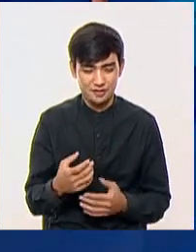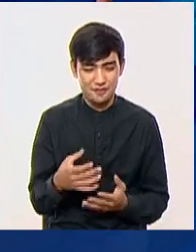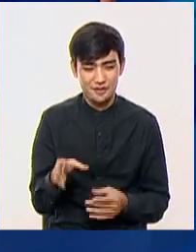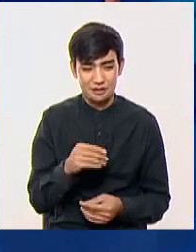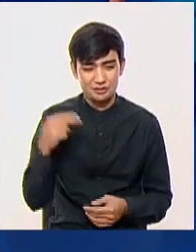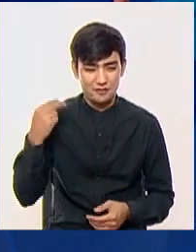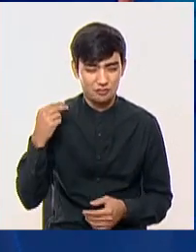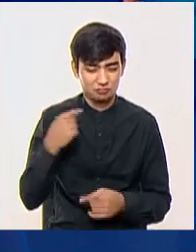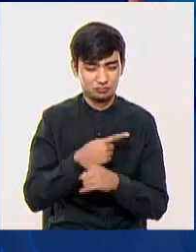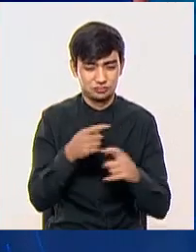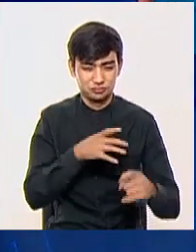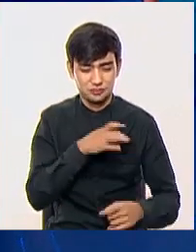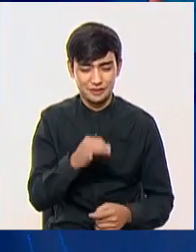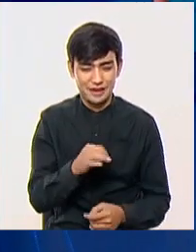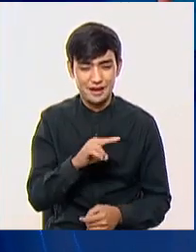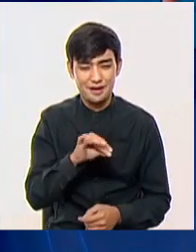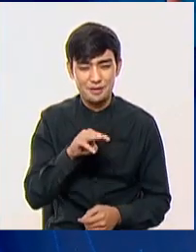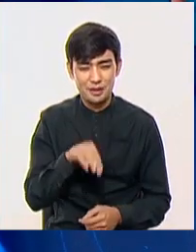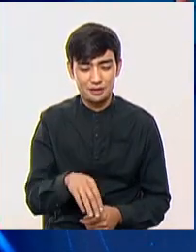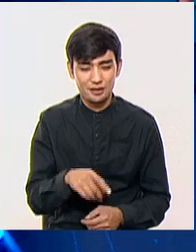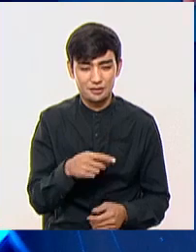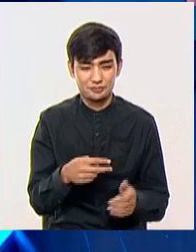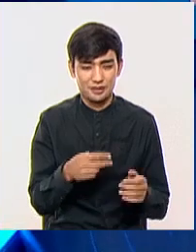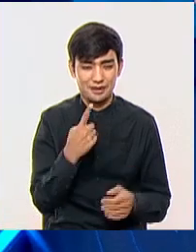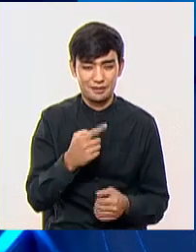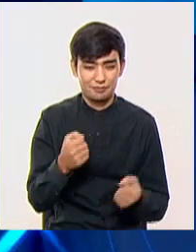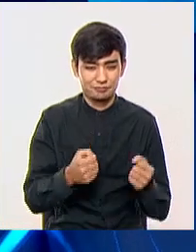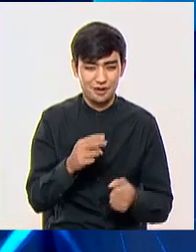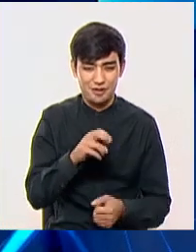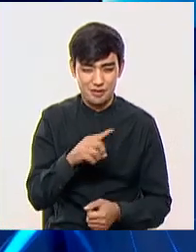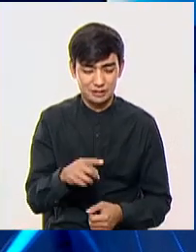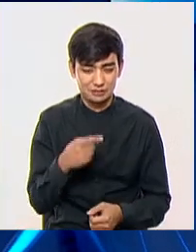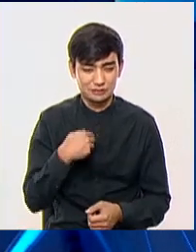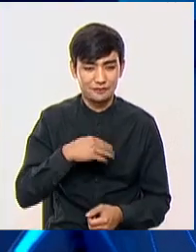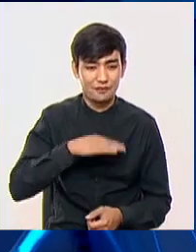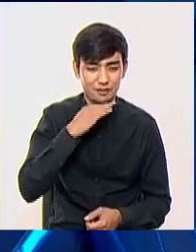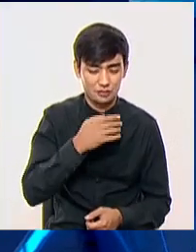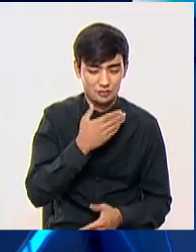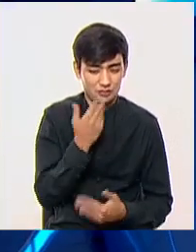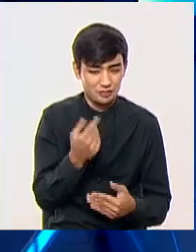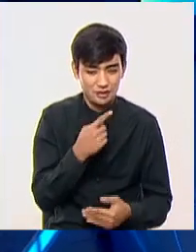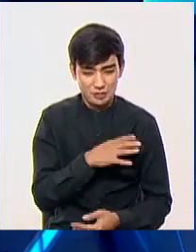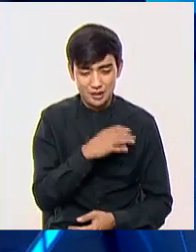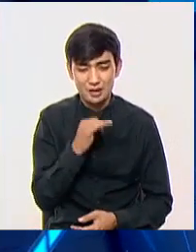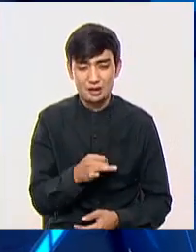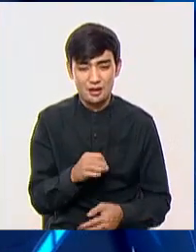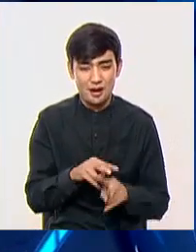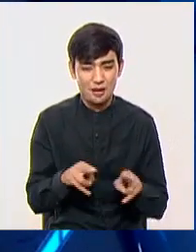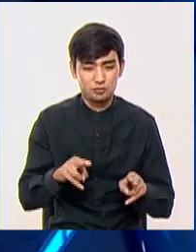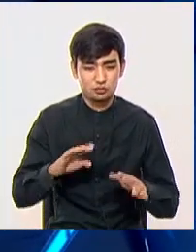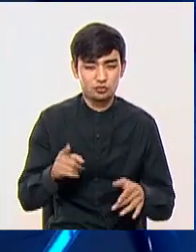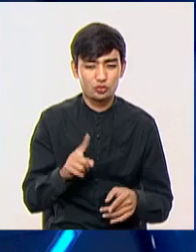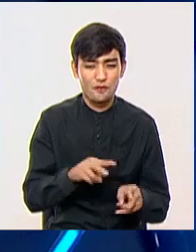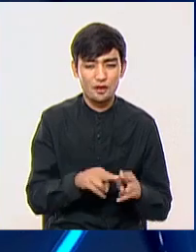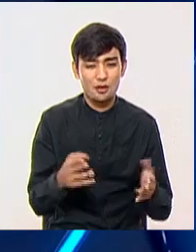бьют тревогу. Установленный лимит на одну единицу техники не покрывает потребности предприятий. К чему может привести такая